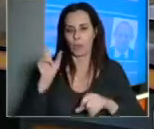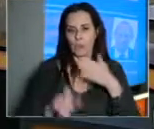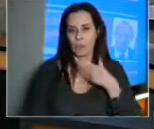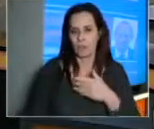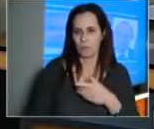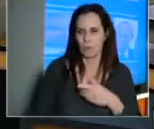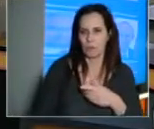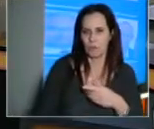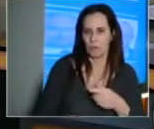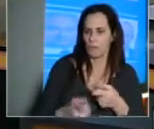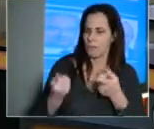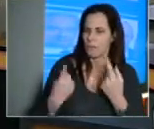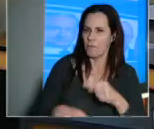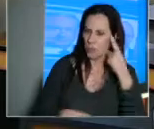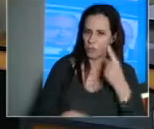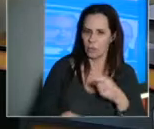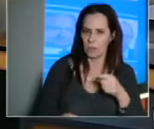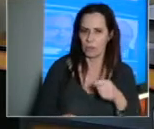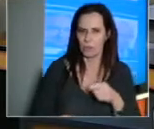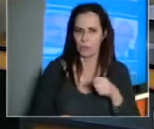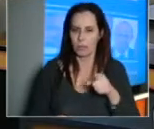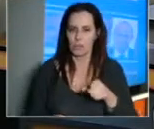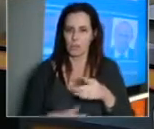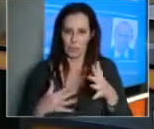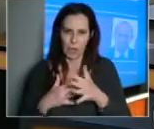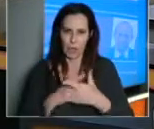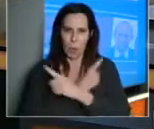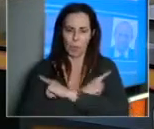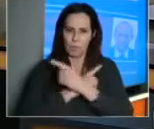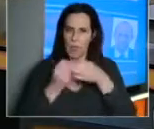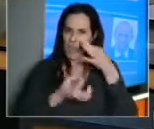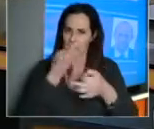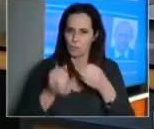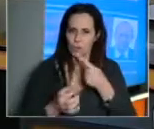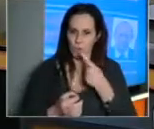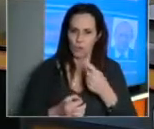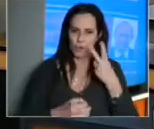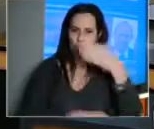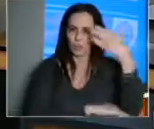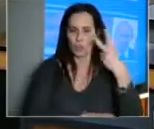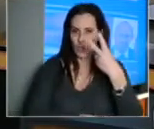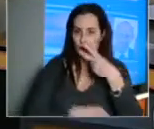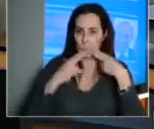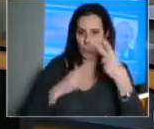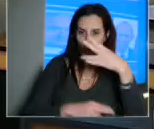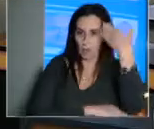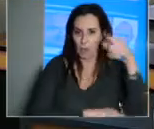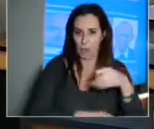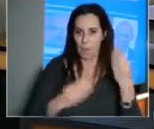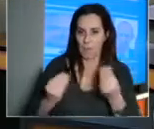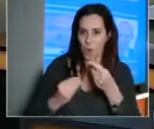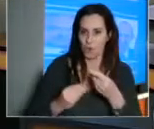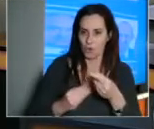דבר. מאיפה אתה מביא את זה? זה המחקרים האובייקטיביים והסקרים שמדברים על פתרון שתי המדינות. אם פתרון שתי המדינות היה משהו